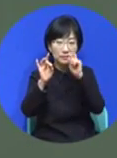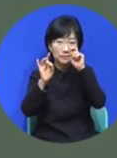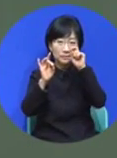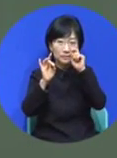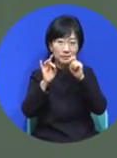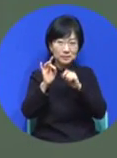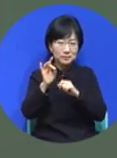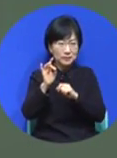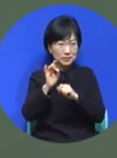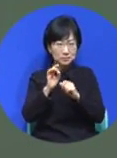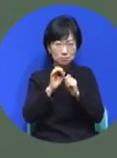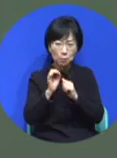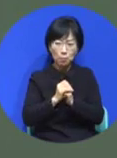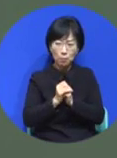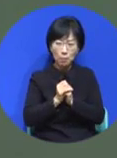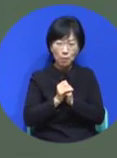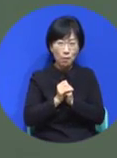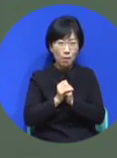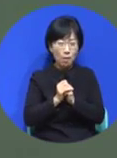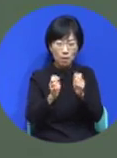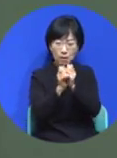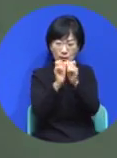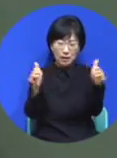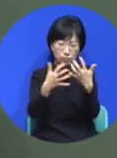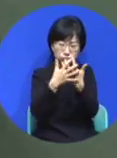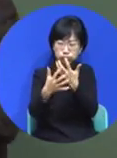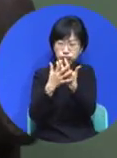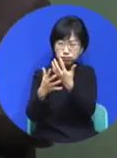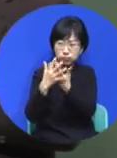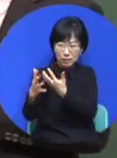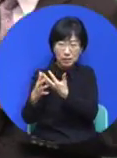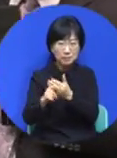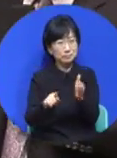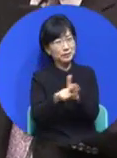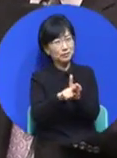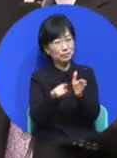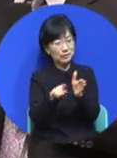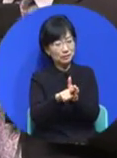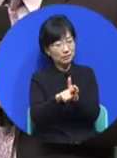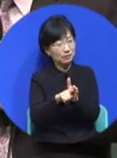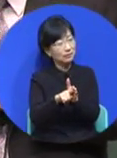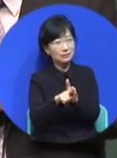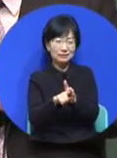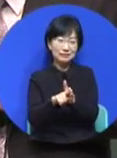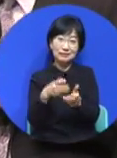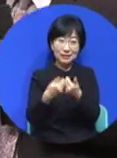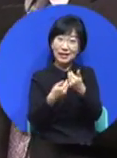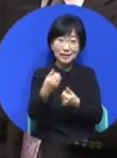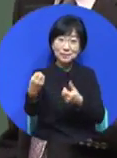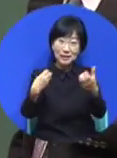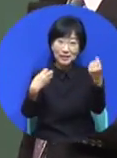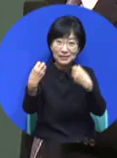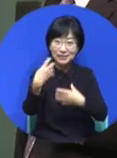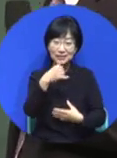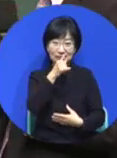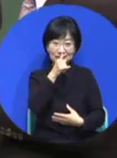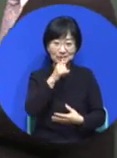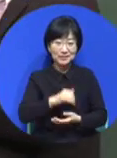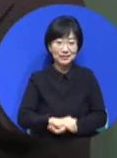합니다. 무리수로 드는 거죠, 신앙이. And also, people criticize us and think that our faith in God is unreasonable.